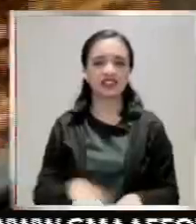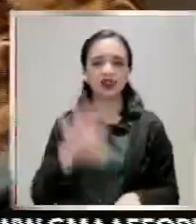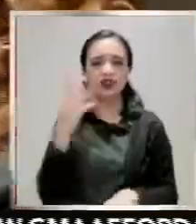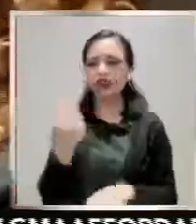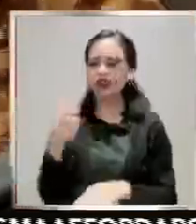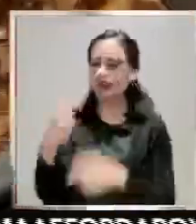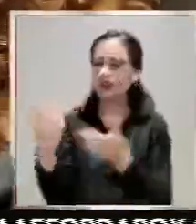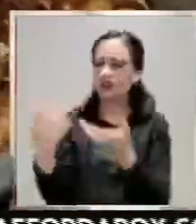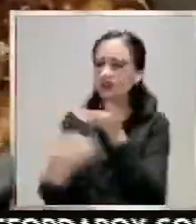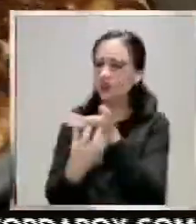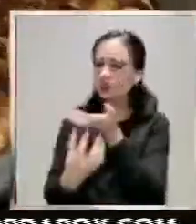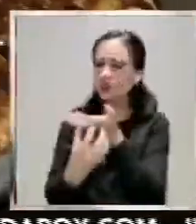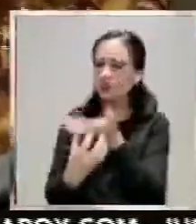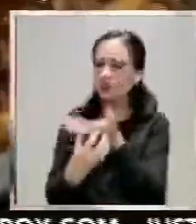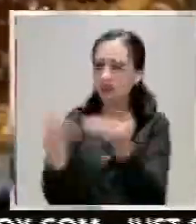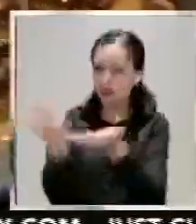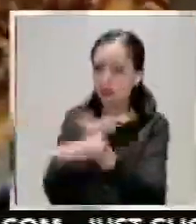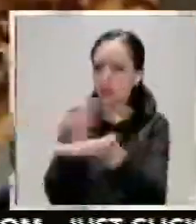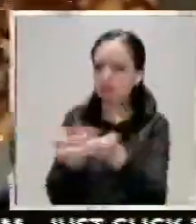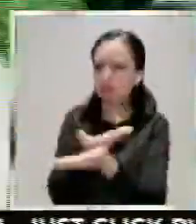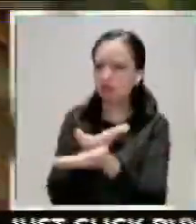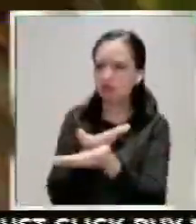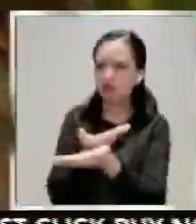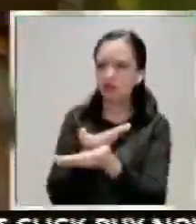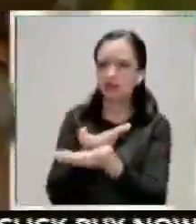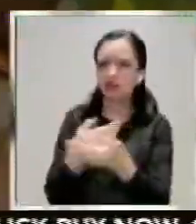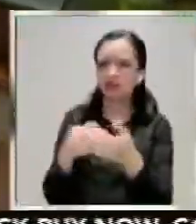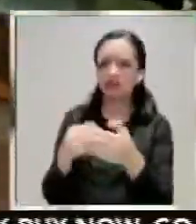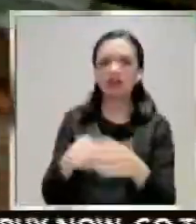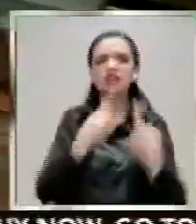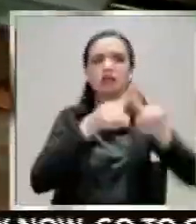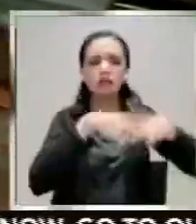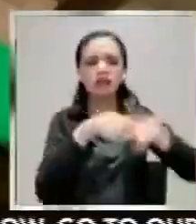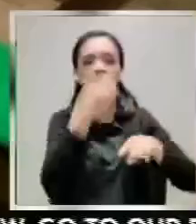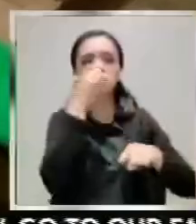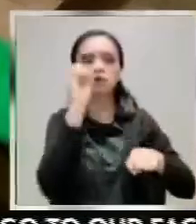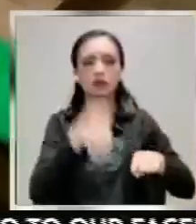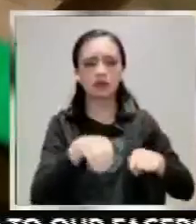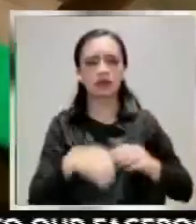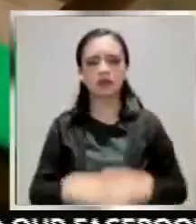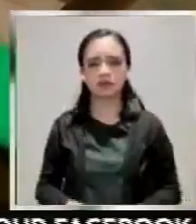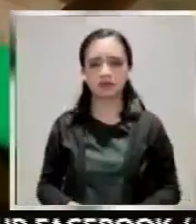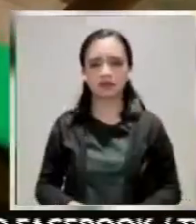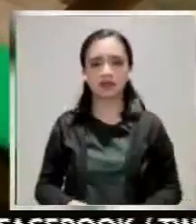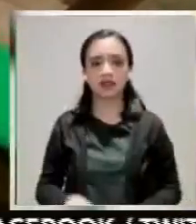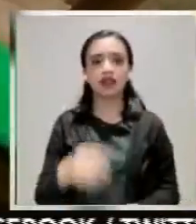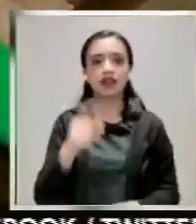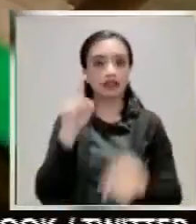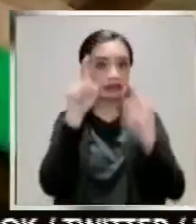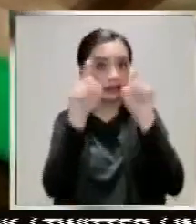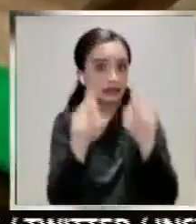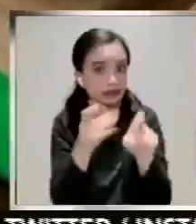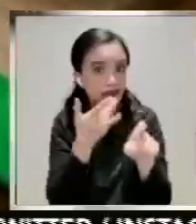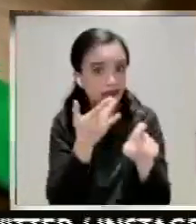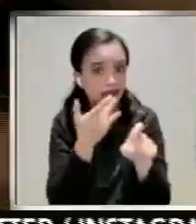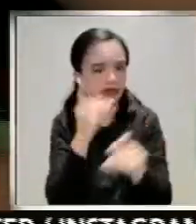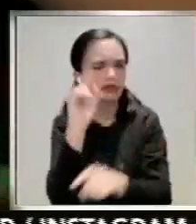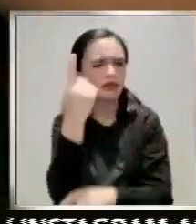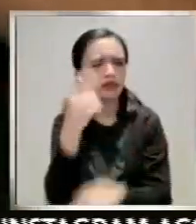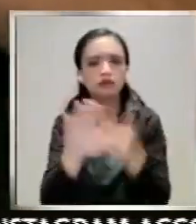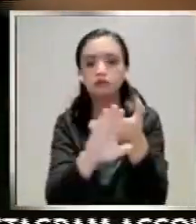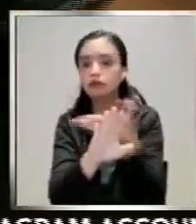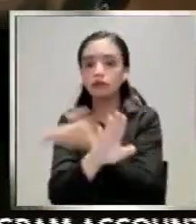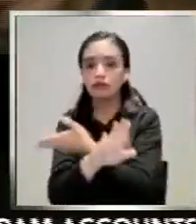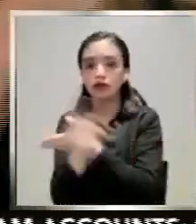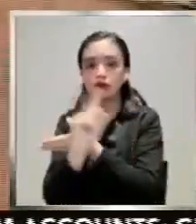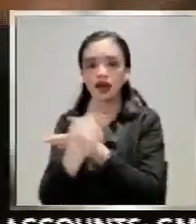bagong batch ng chich worm Depende po sa order Ayan na po taste test taste test muna bago lagyan ang ng